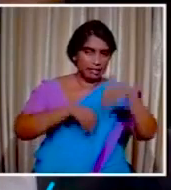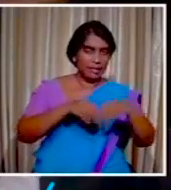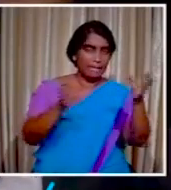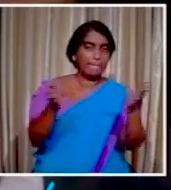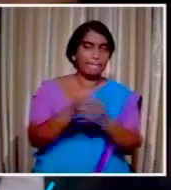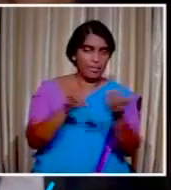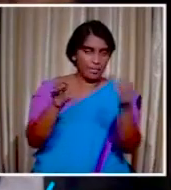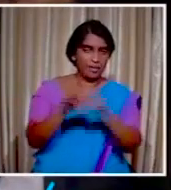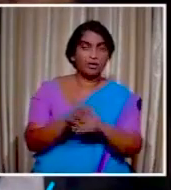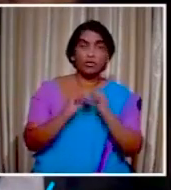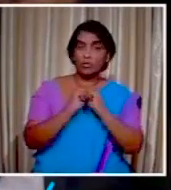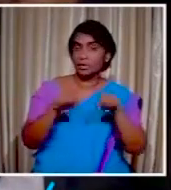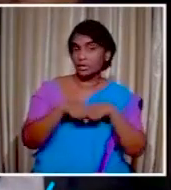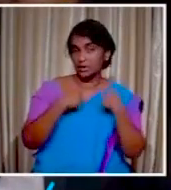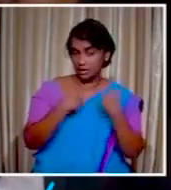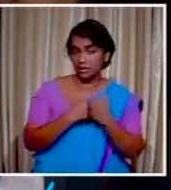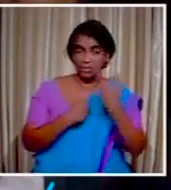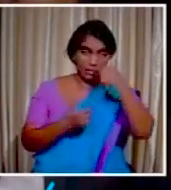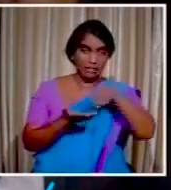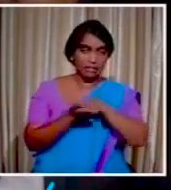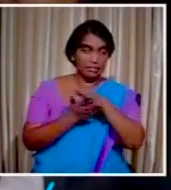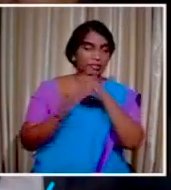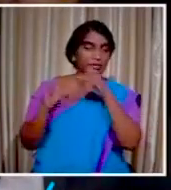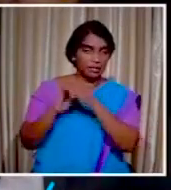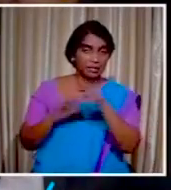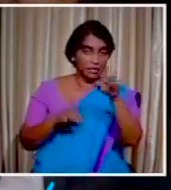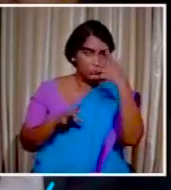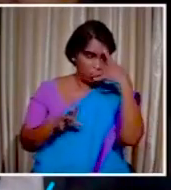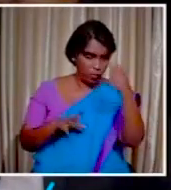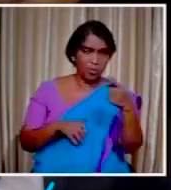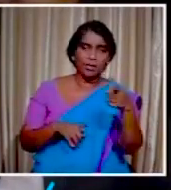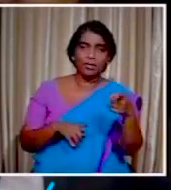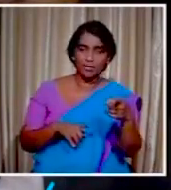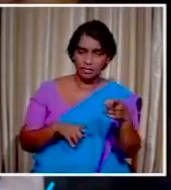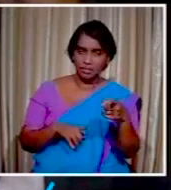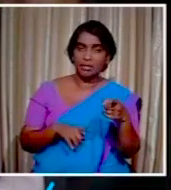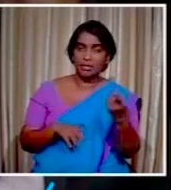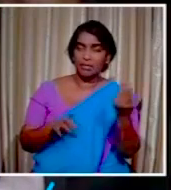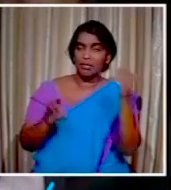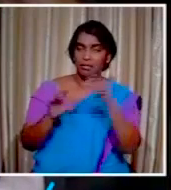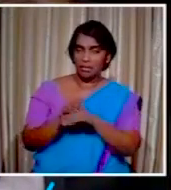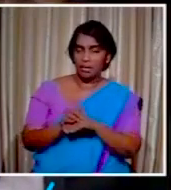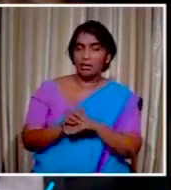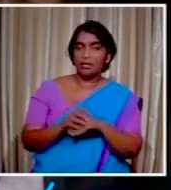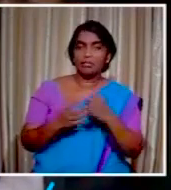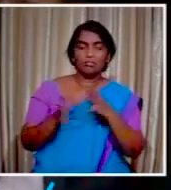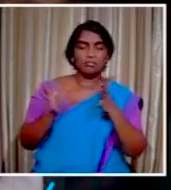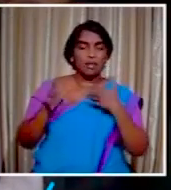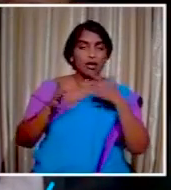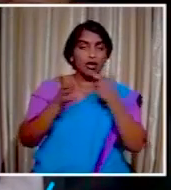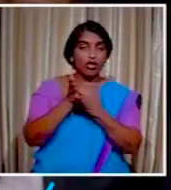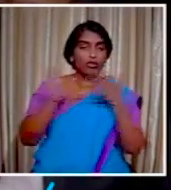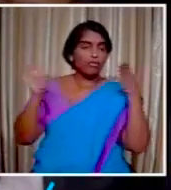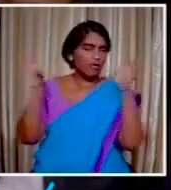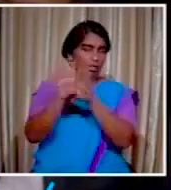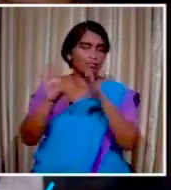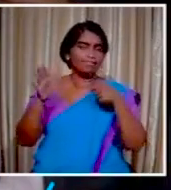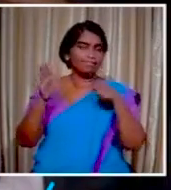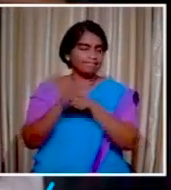පක්ෂය නියෝජනය කරන වෘත්තීය සමිතියක් පිරිපහදුවේ. ඔබතුම පැහැදිලිව දන්නෝ. ඇවිල්ලා හිර කරා කාමරය ඇතුලේ